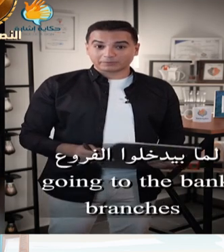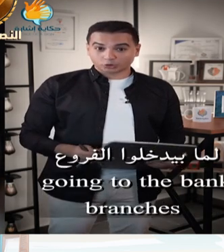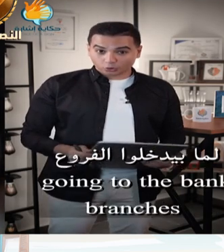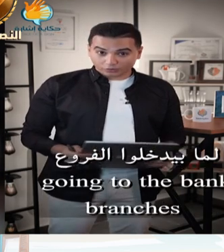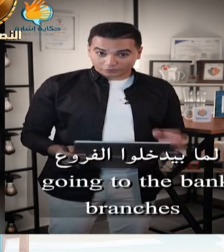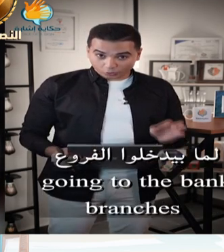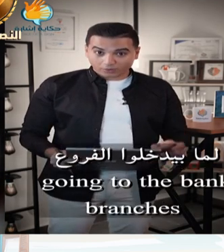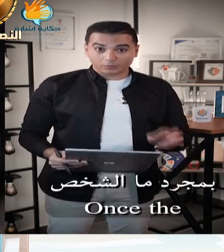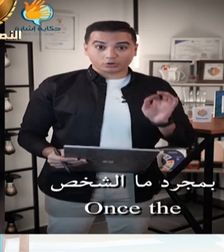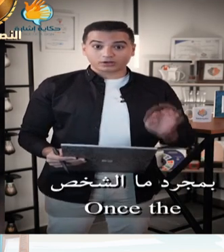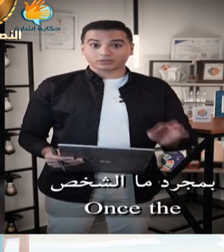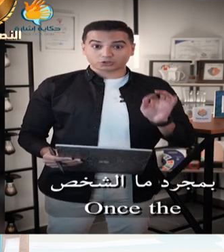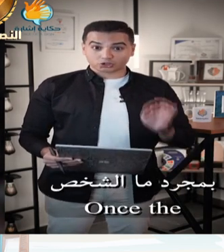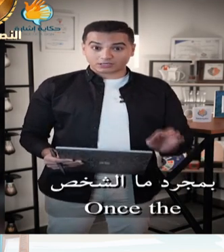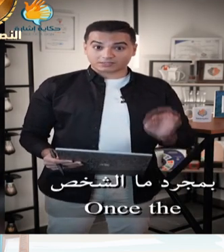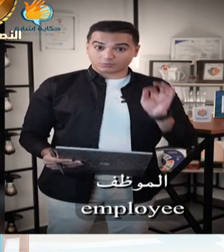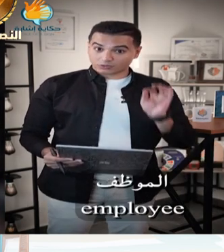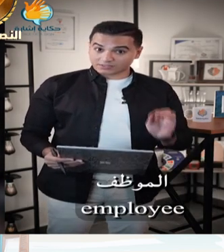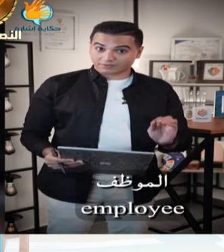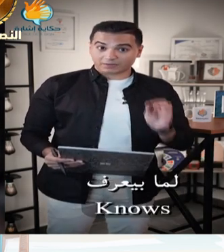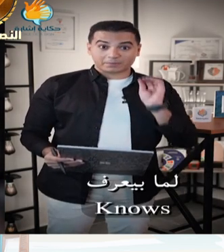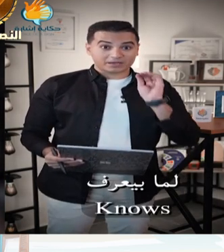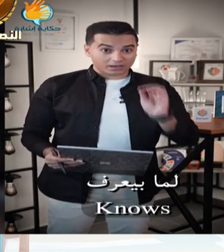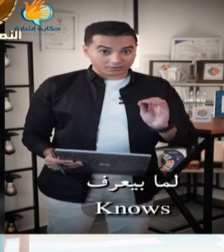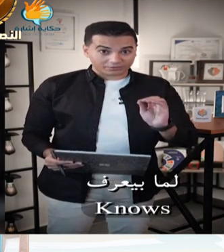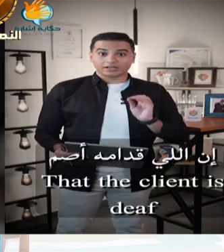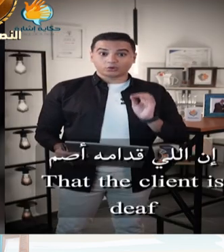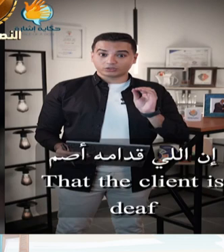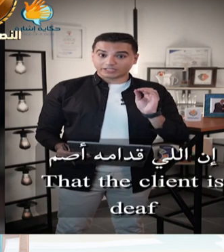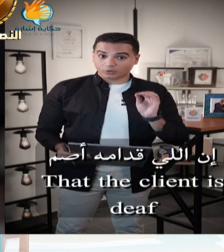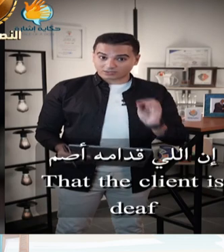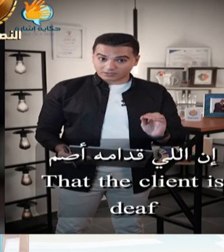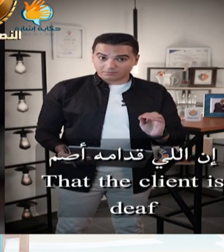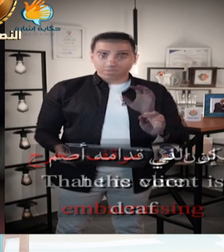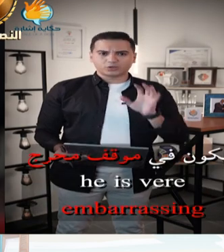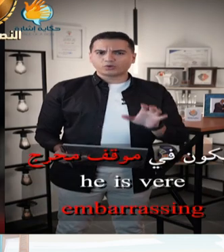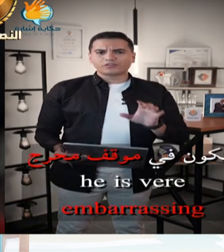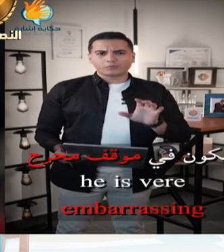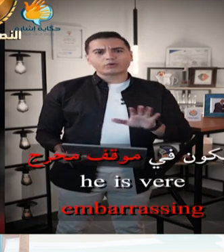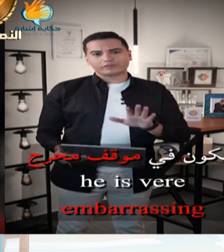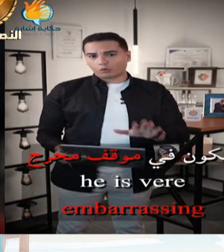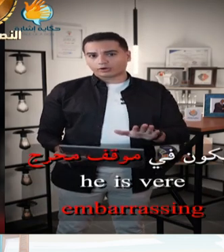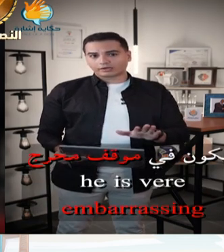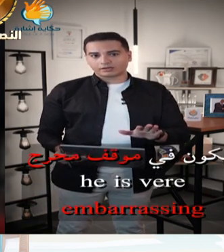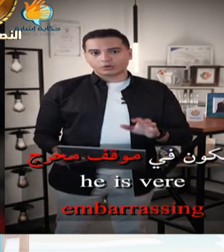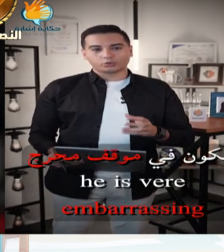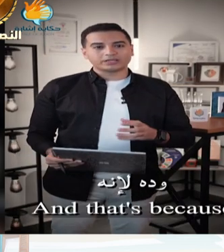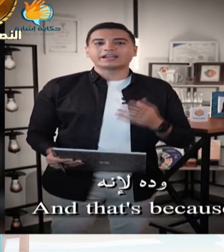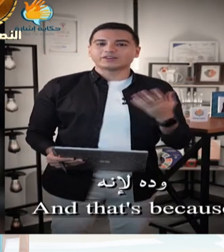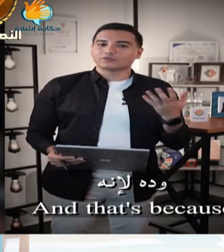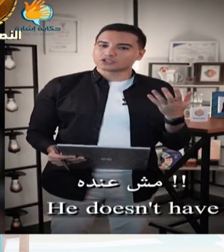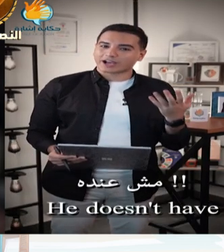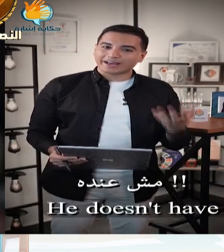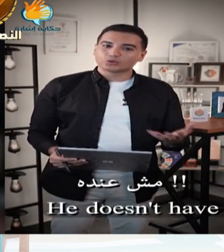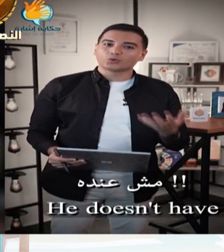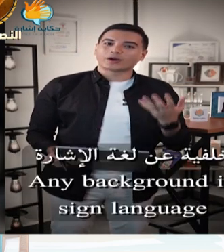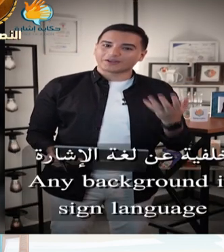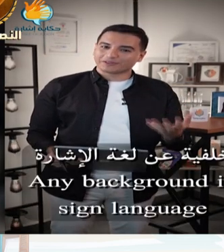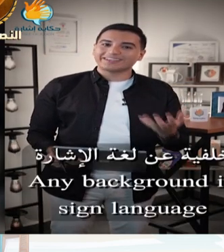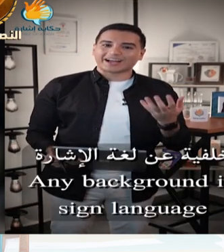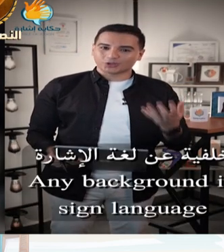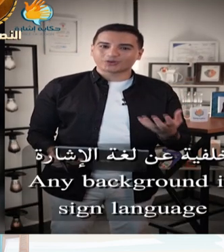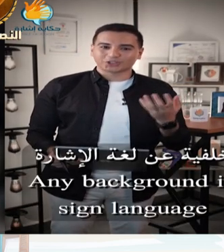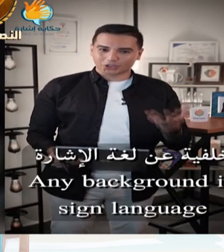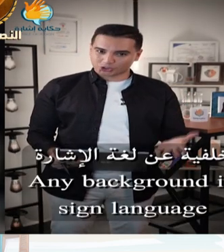سيادته اطلق جمله مهمه جدا والجمله دي بتقول ان ليه ما يكونش في مترجم ولابد